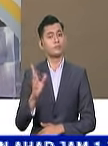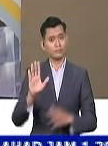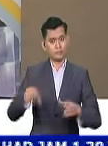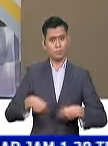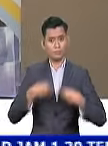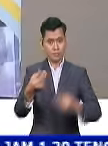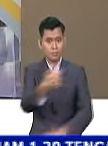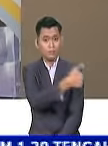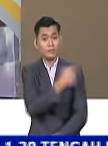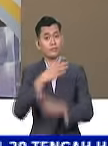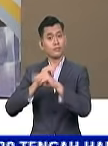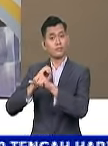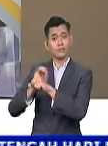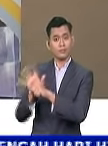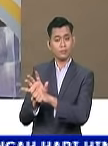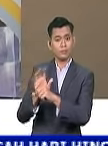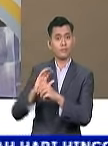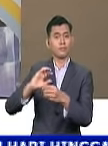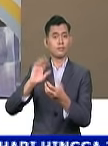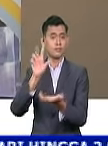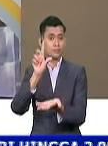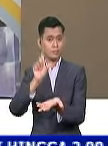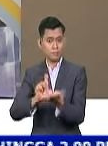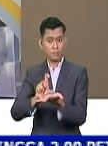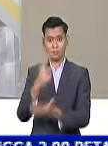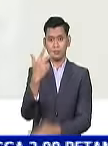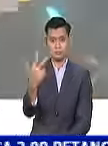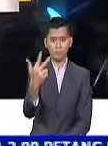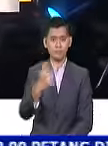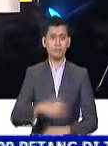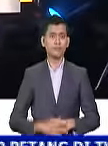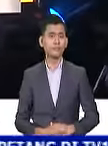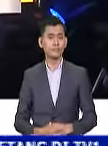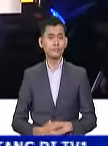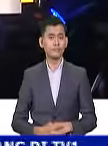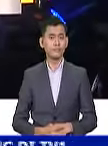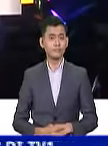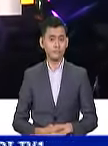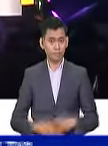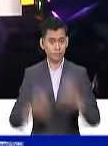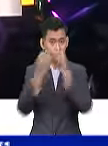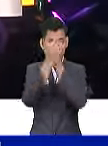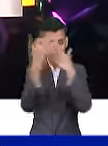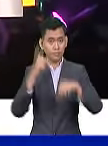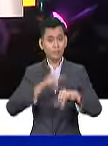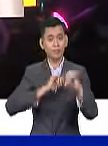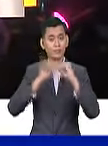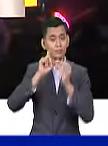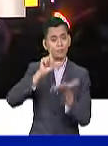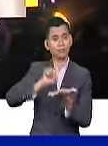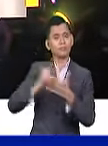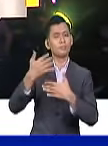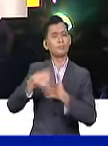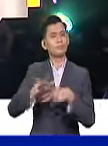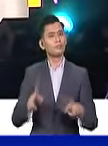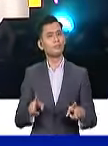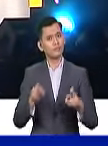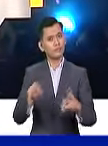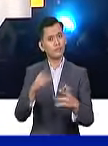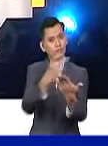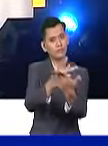solution is no discrimination as far as vaccines is concerned. Beliau bercakap dalam sidang media selepas merasmikan